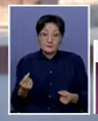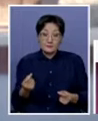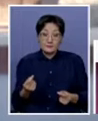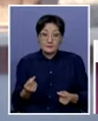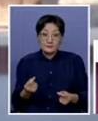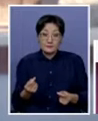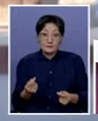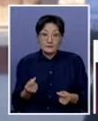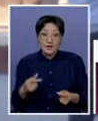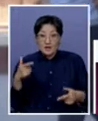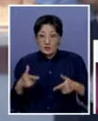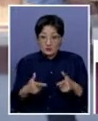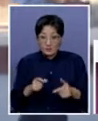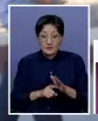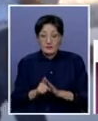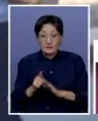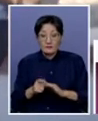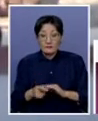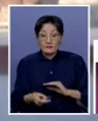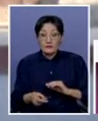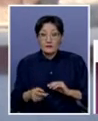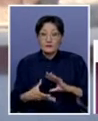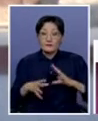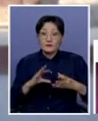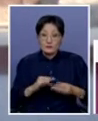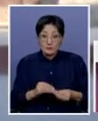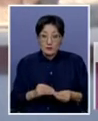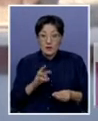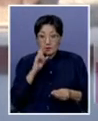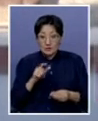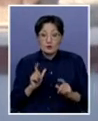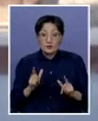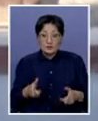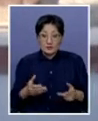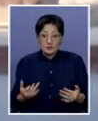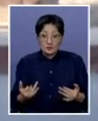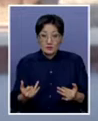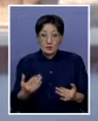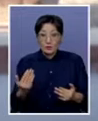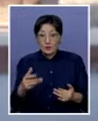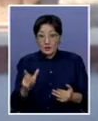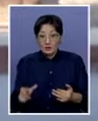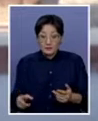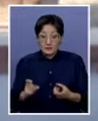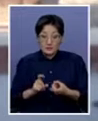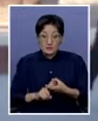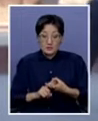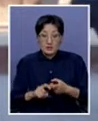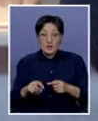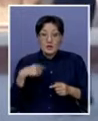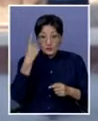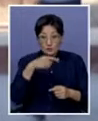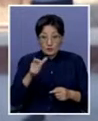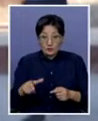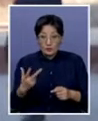оғаш қылықтарымен көзге көрінді, бірақ аяғында бәрбір қателерін мойындап, қазір оларға қатысты жеке